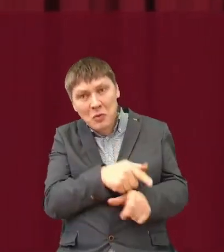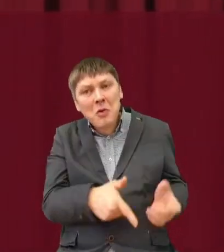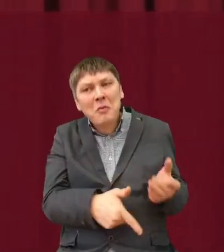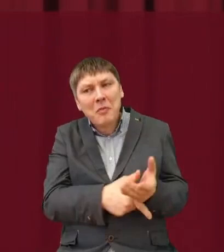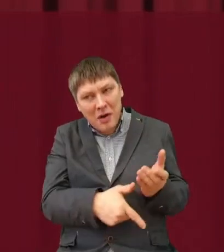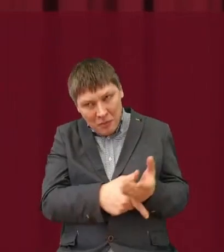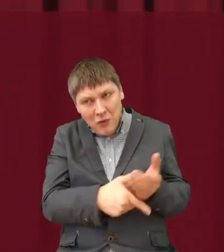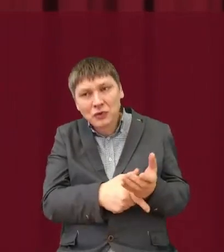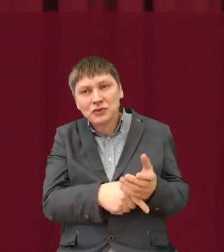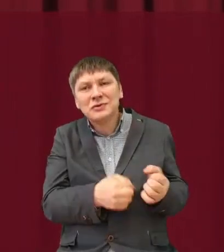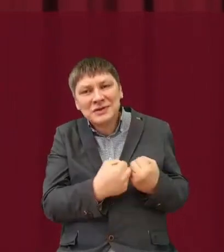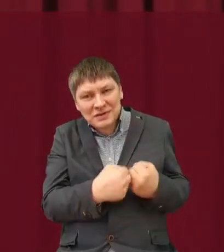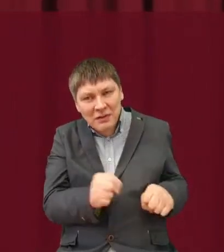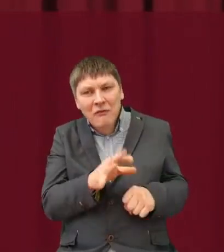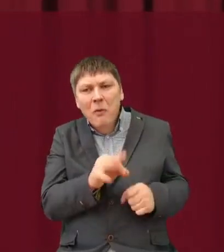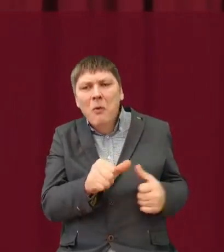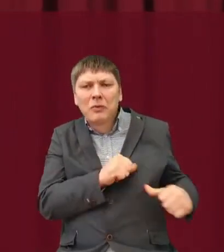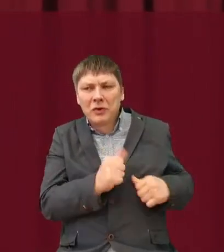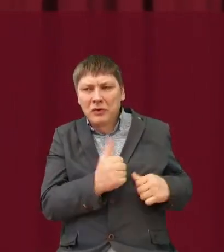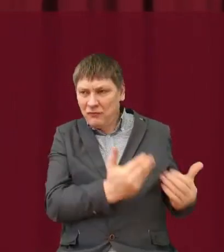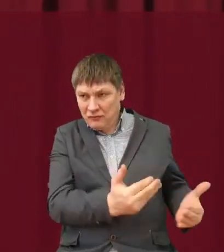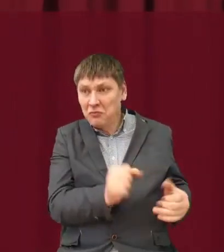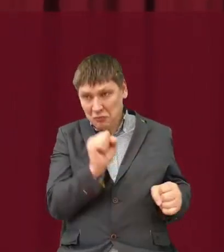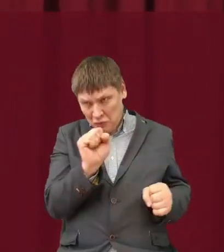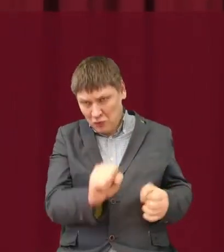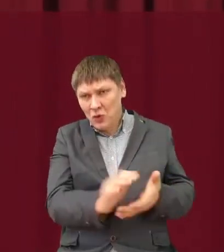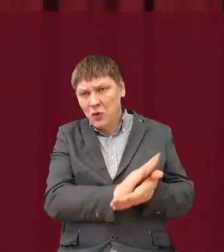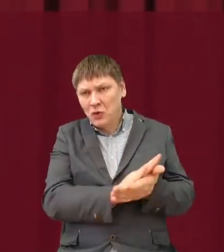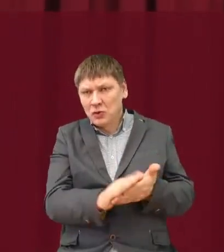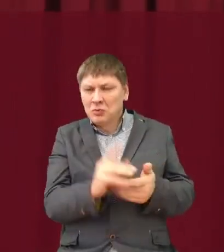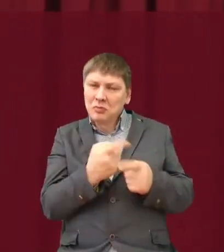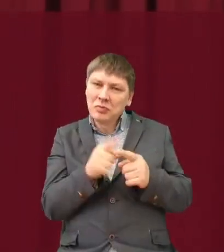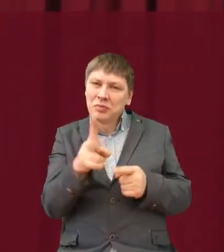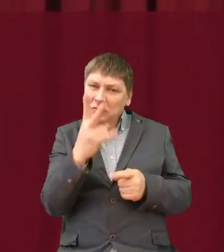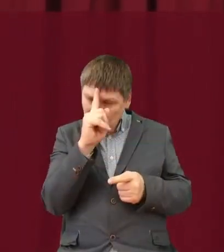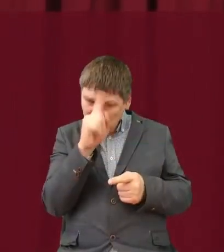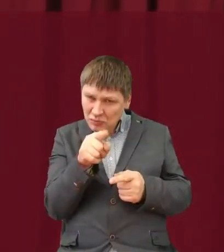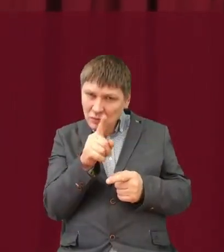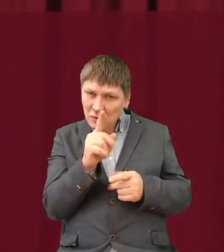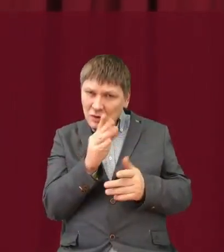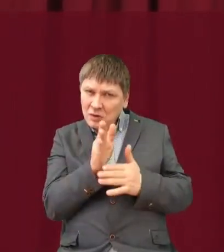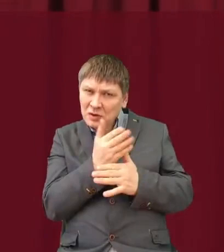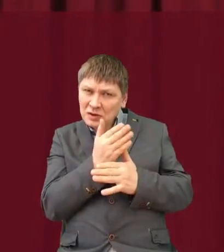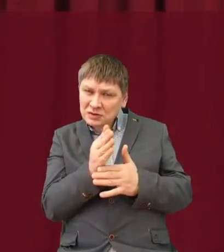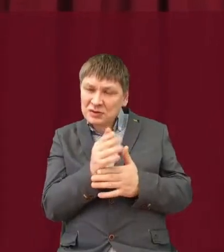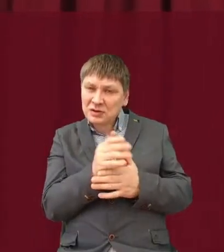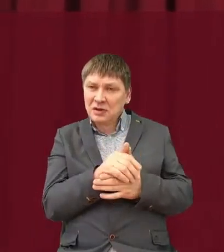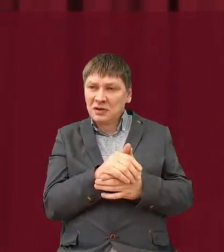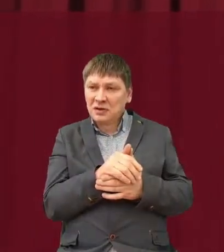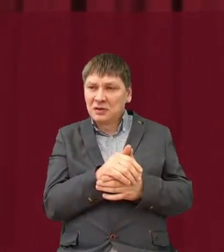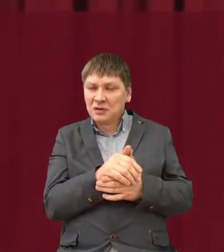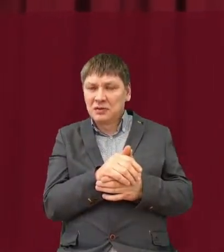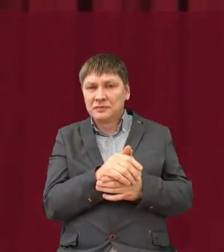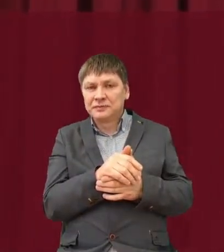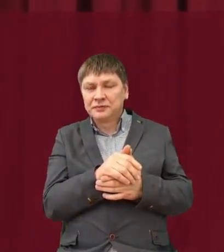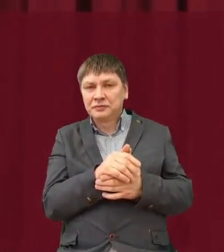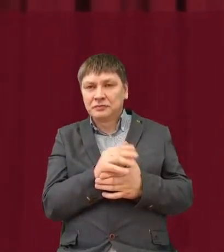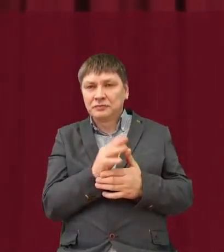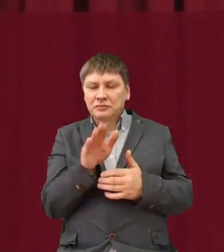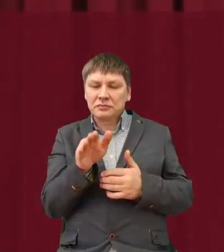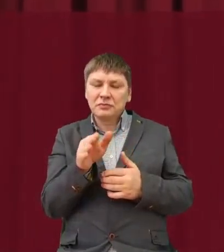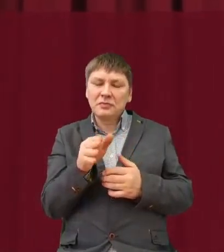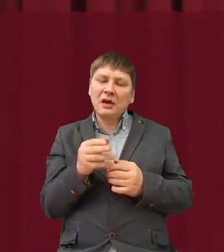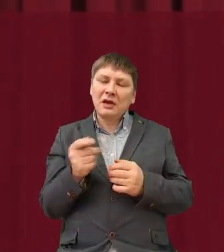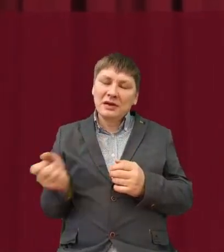мог доведёт его до вечности и мы должны разграничивать вот эти две части впрочем говорят осенние жатвы